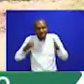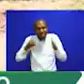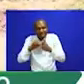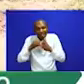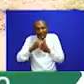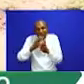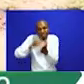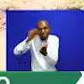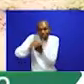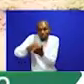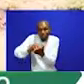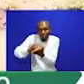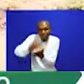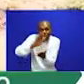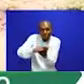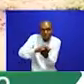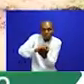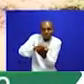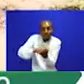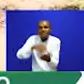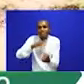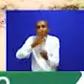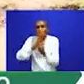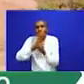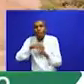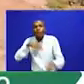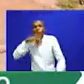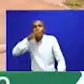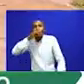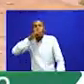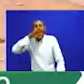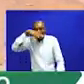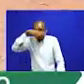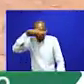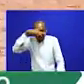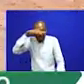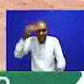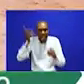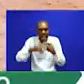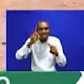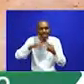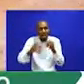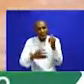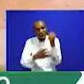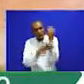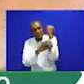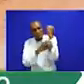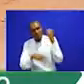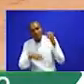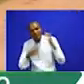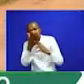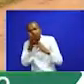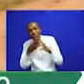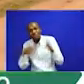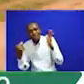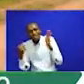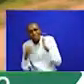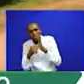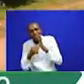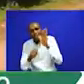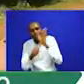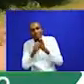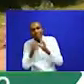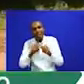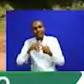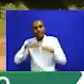chikadi uko nywe gwo konge kwa marwa tanche iri ubutaka gati yeme chande nde yu abamenyi baganirie kyana ni